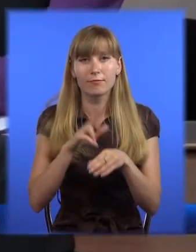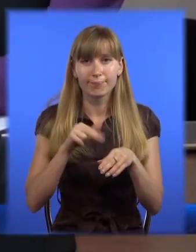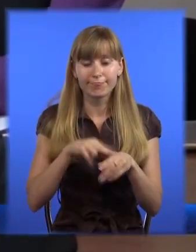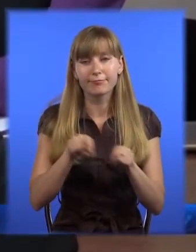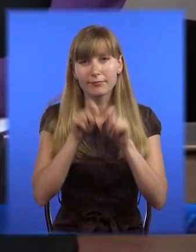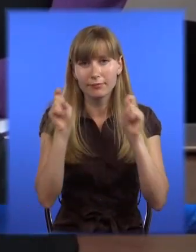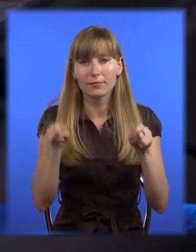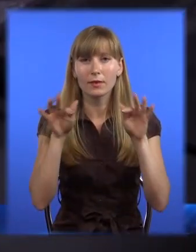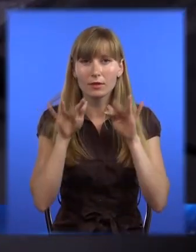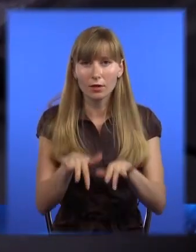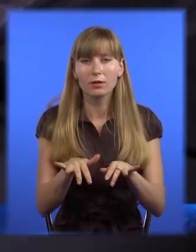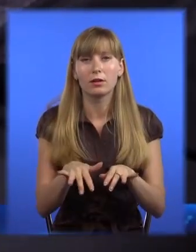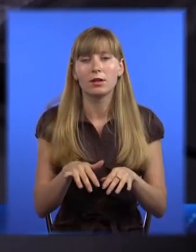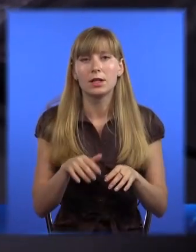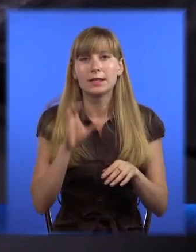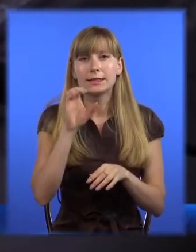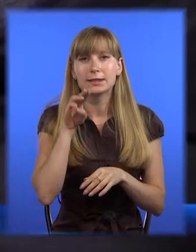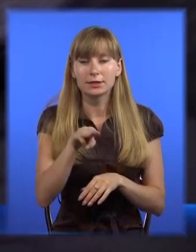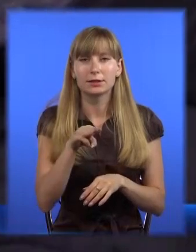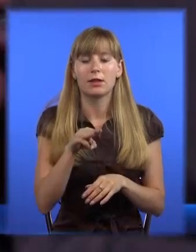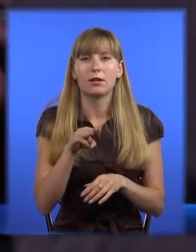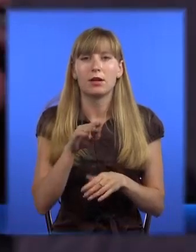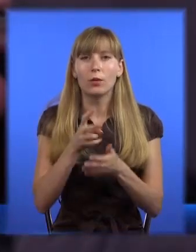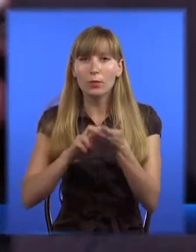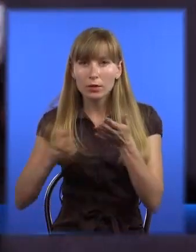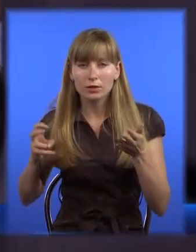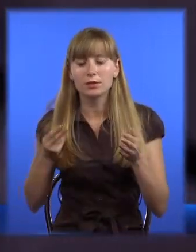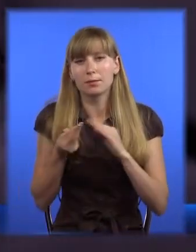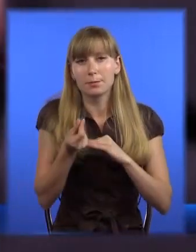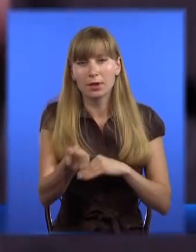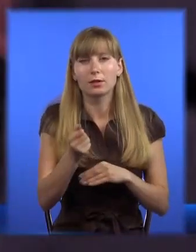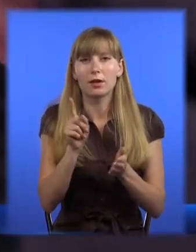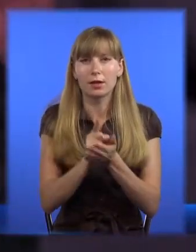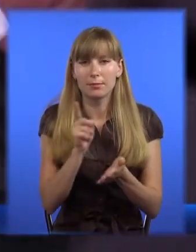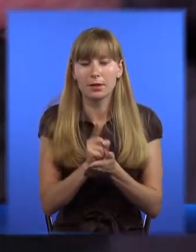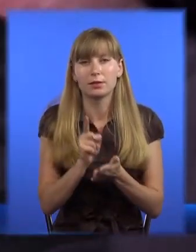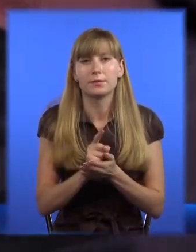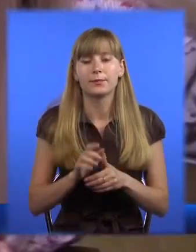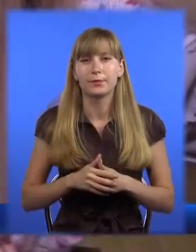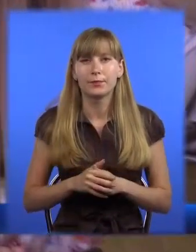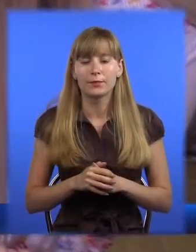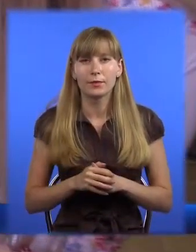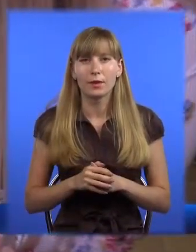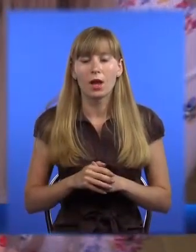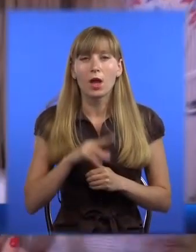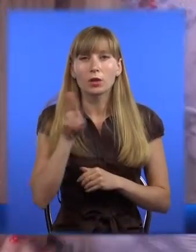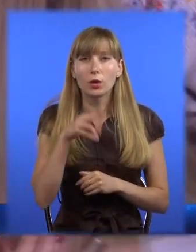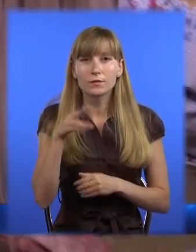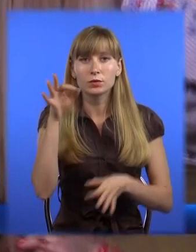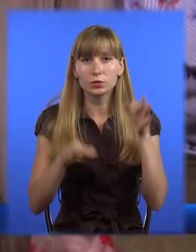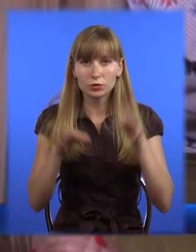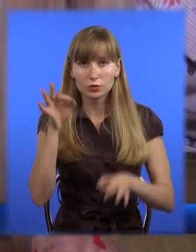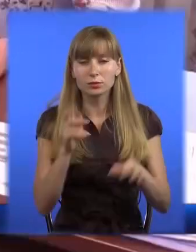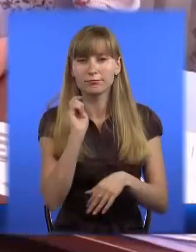Тому правоохоронці відкрили кримінальне провадження за статтею «Ухилення від сплати аліментів» на утримання. А Довинцівський суд